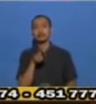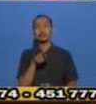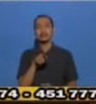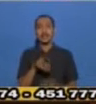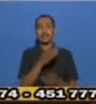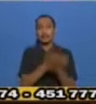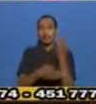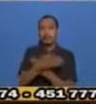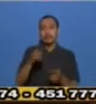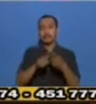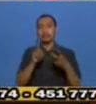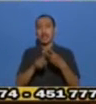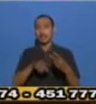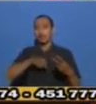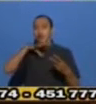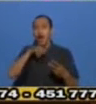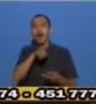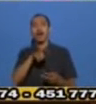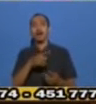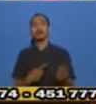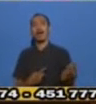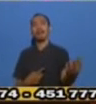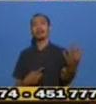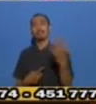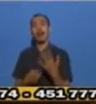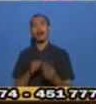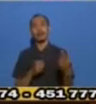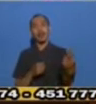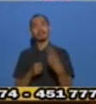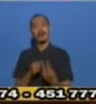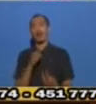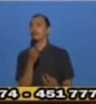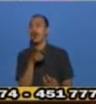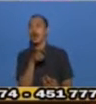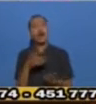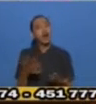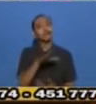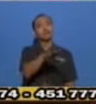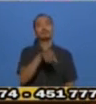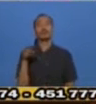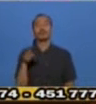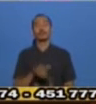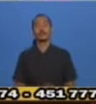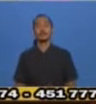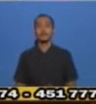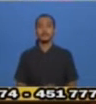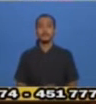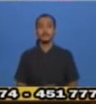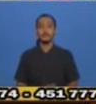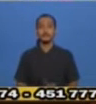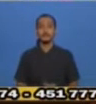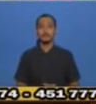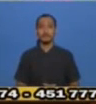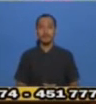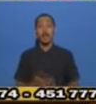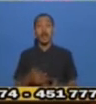juga kadang-kadang itu ya bisa. Kami soalnya juga sudah pernah Mbak Vira, jadi diantar yang sepuh